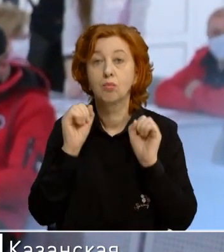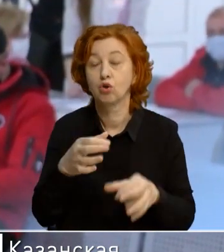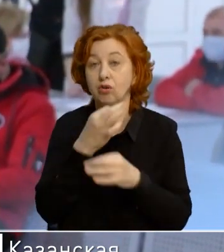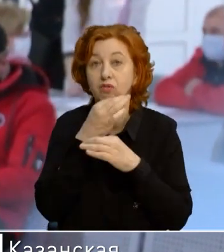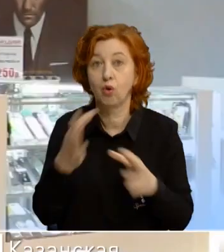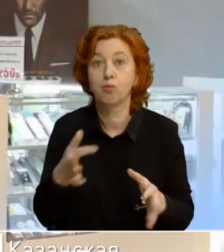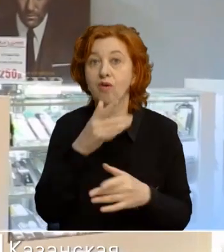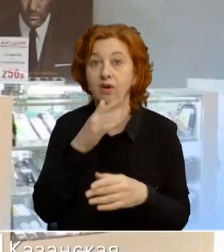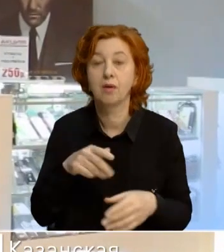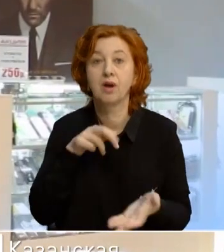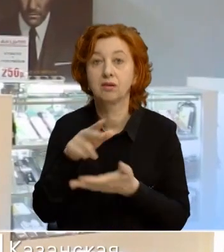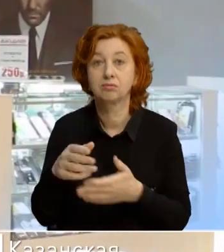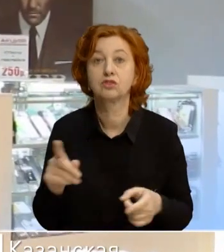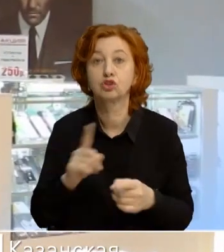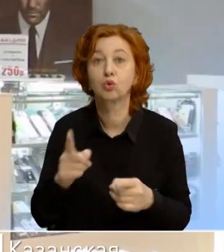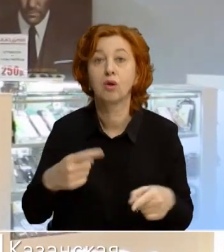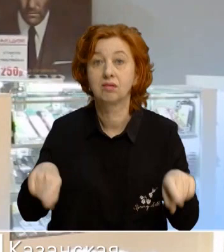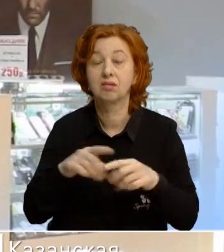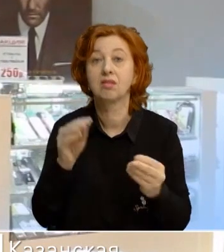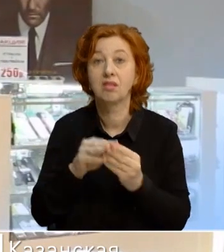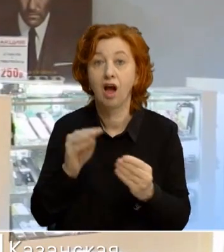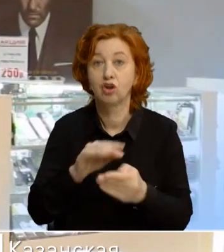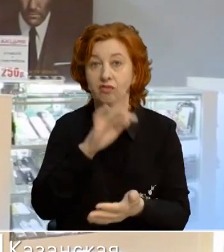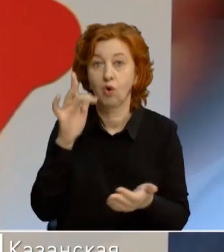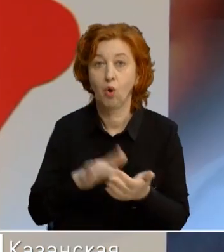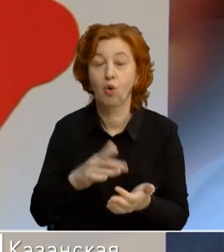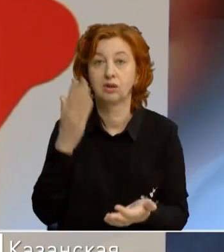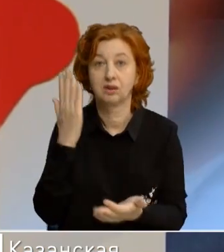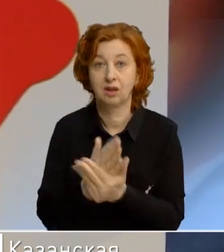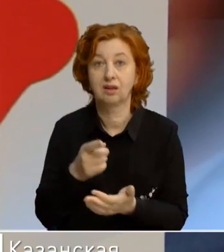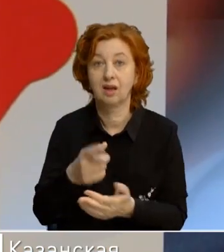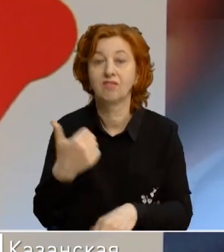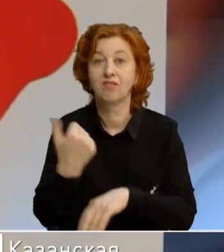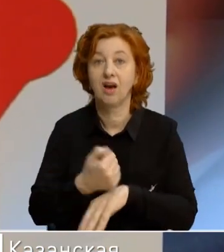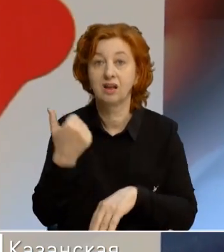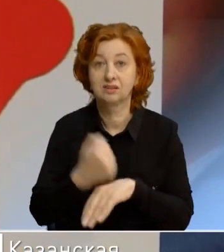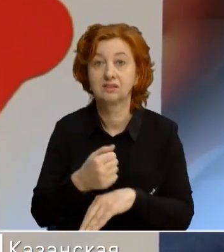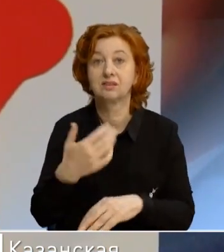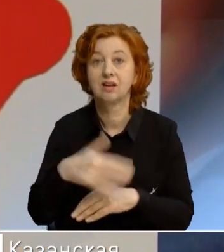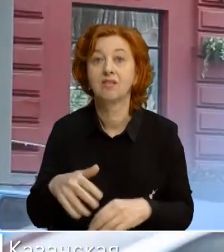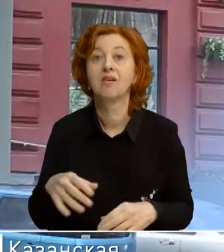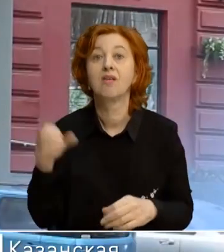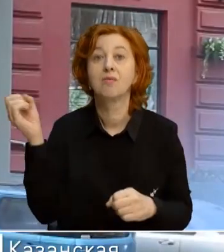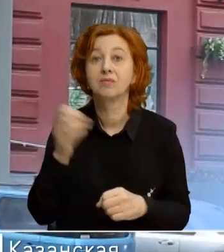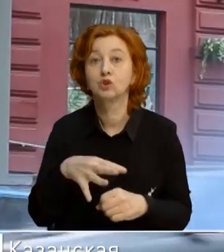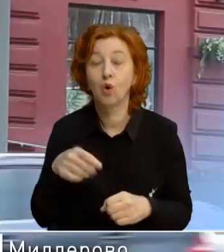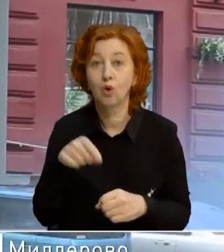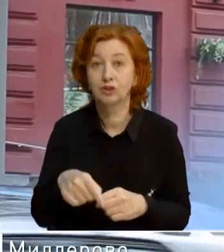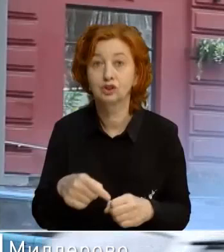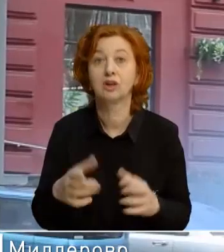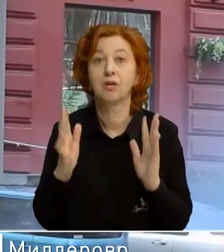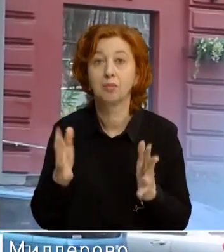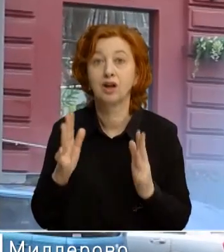пути куда-то. Напомню, что также в центре города действуют пункты вакцинации в ТЦ «Солнышко» и «Большой», на